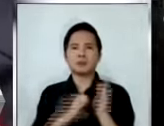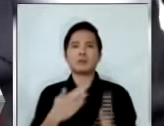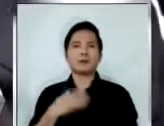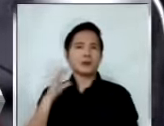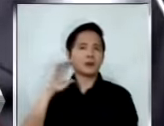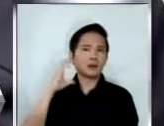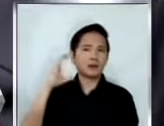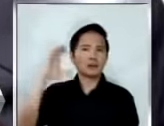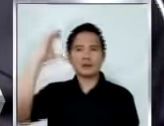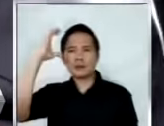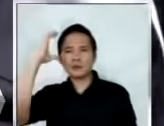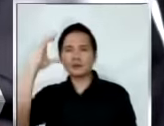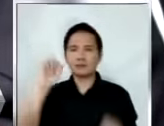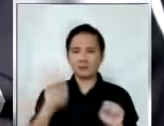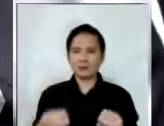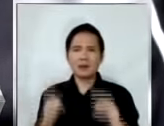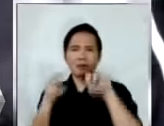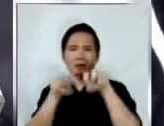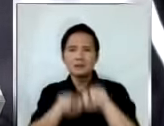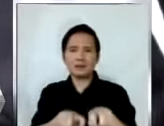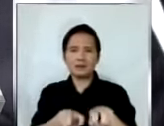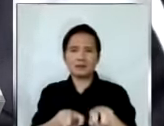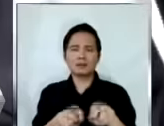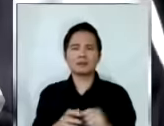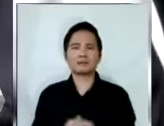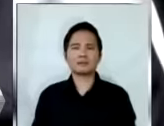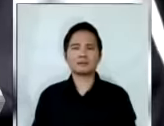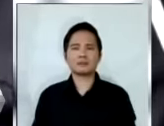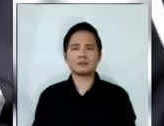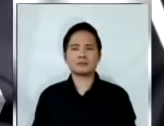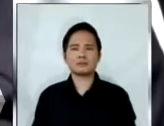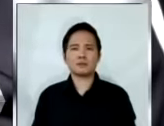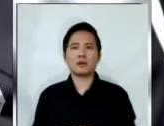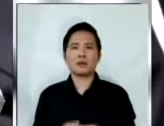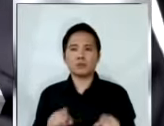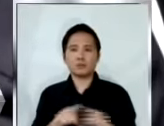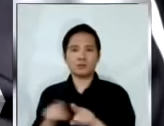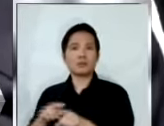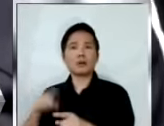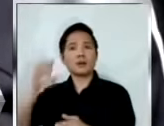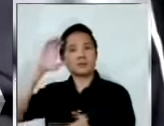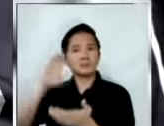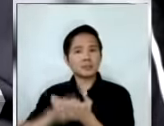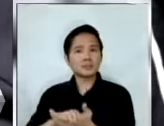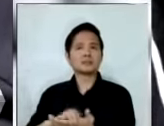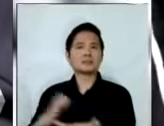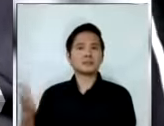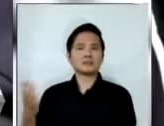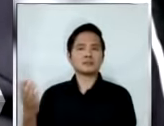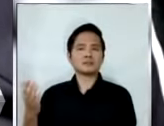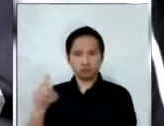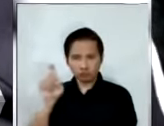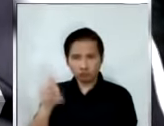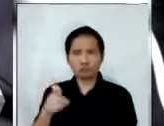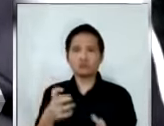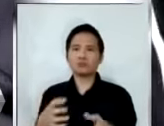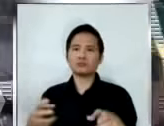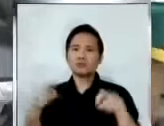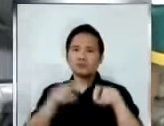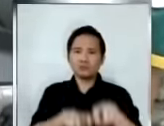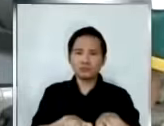yung kalibin partner ko. Ha? Kalibin partner ko. Ah, na kailangan niya rin ng ride everyday, pumapasok kayo pareho? Yes, yes